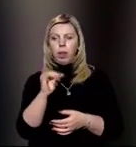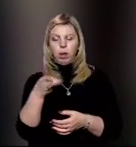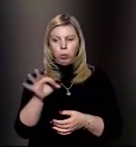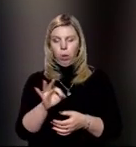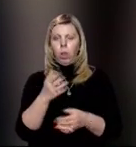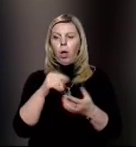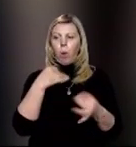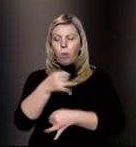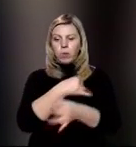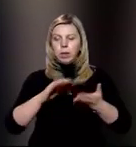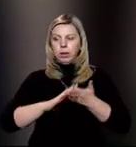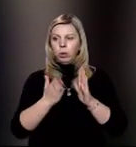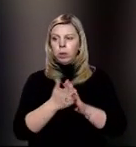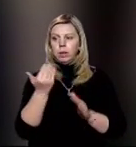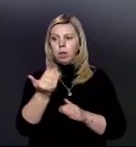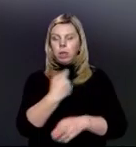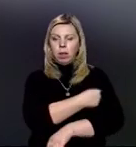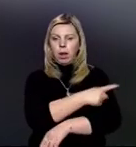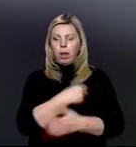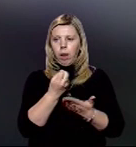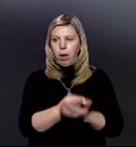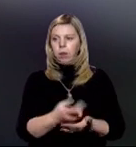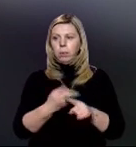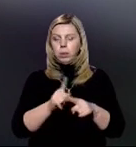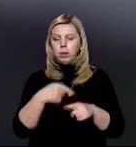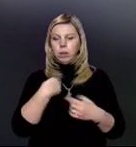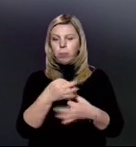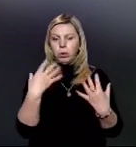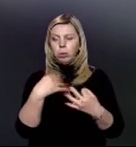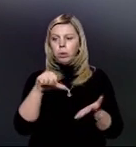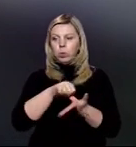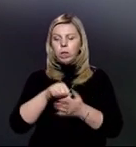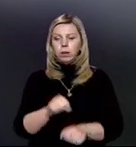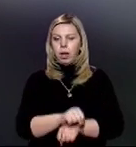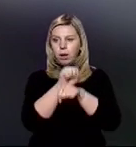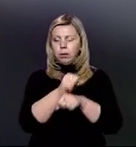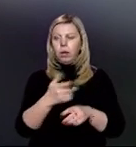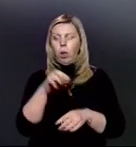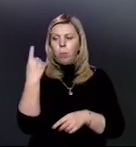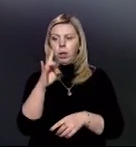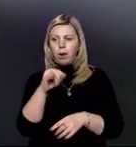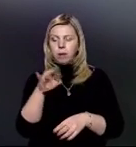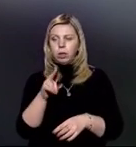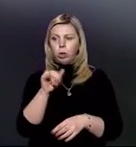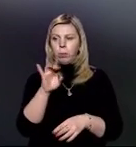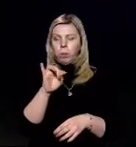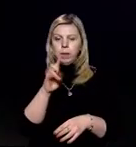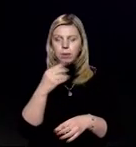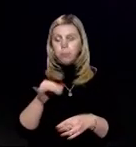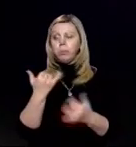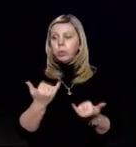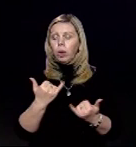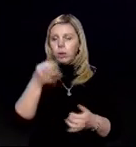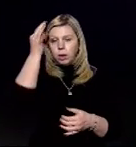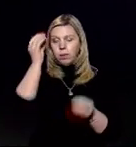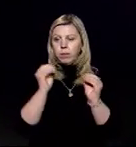Бондаренком, обговорити ситуацію з їхньою лікарнею. Про це нам розповів учасник акції депутат облради Петро Добромільський. Сьогодні,